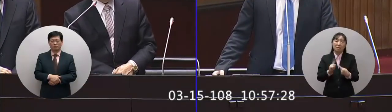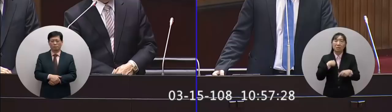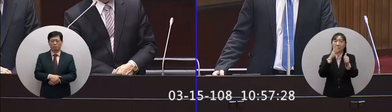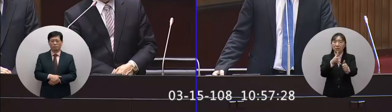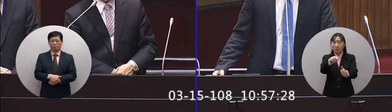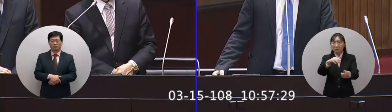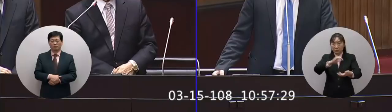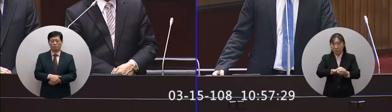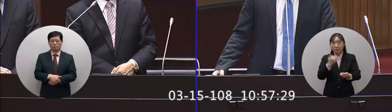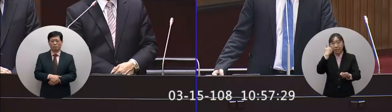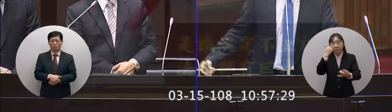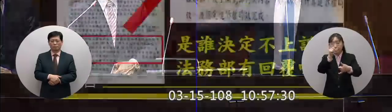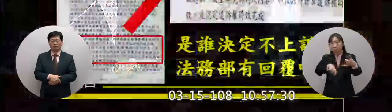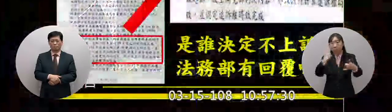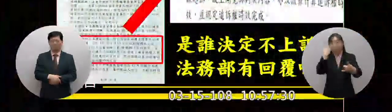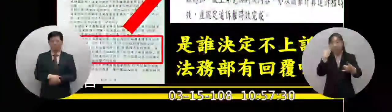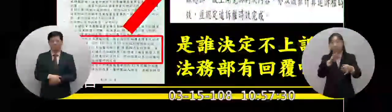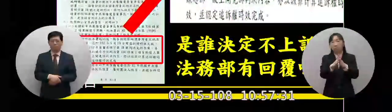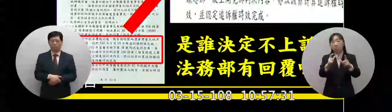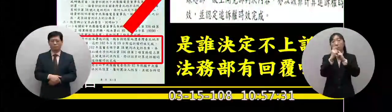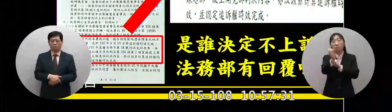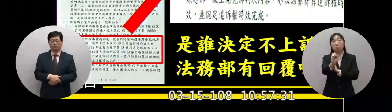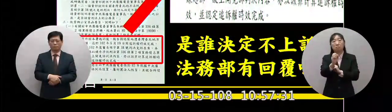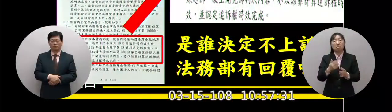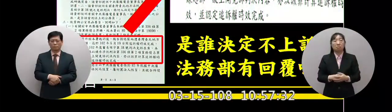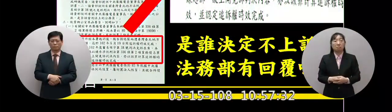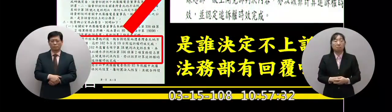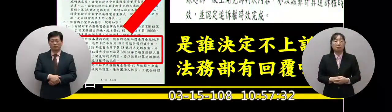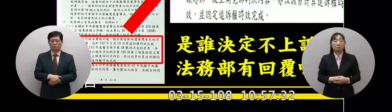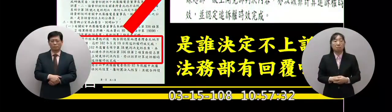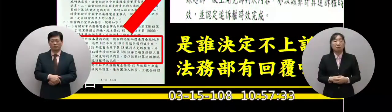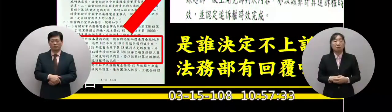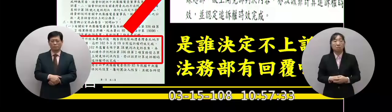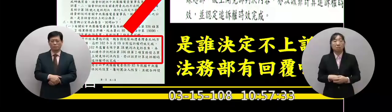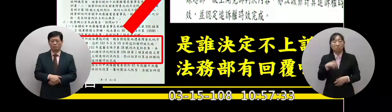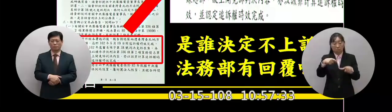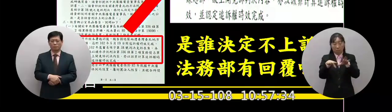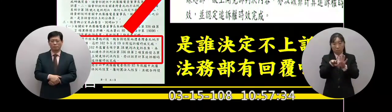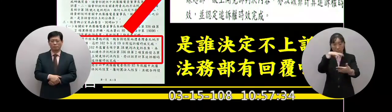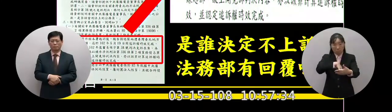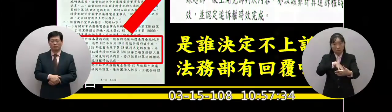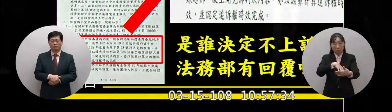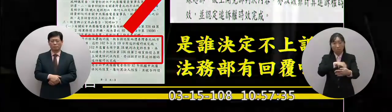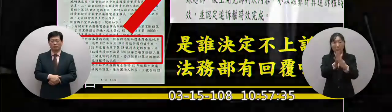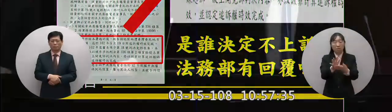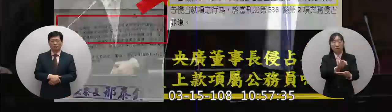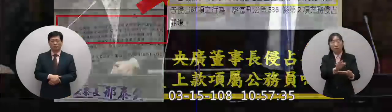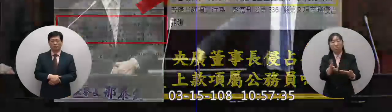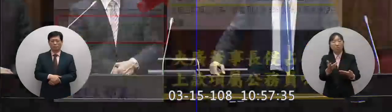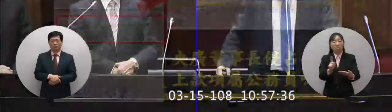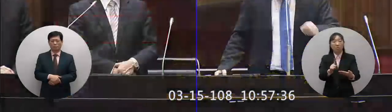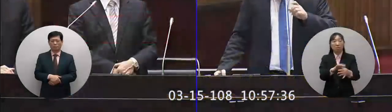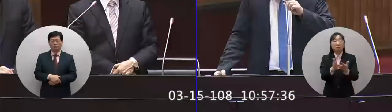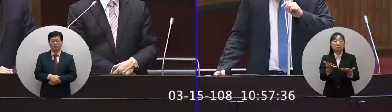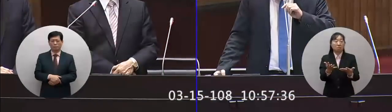请问这个决定是谁做的？不愿意回答。给我回复的公文里面打官腔啊。第二